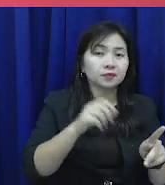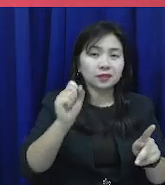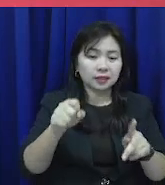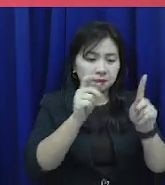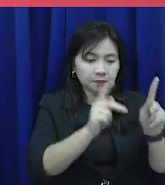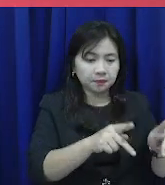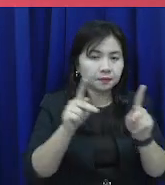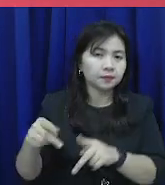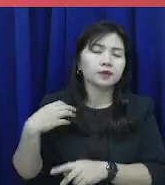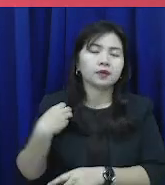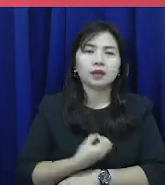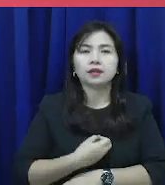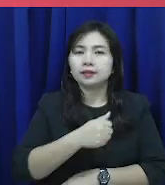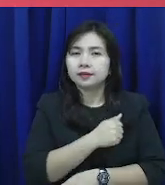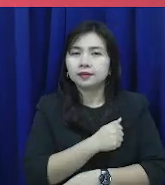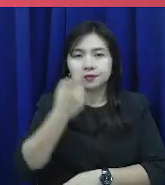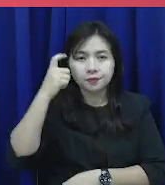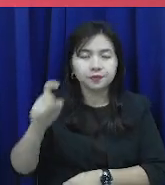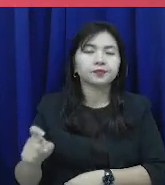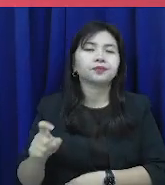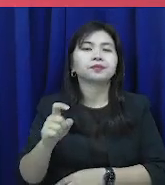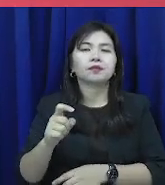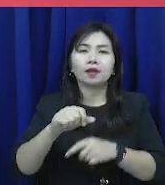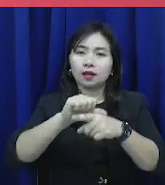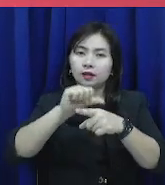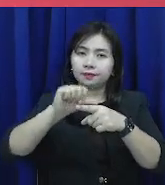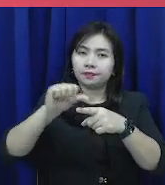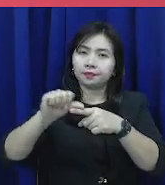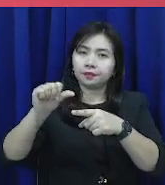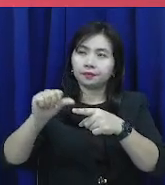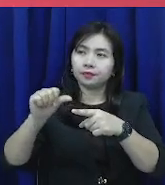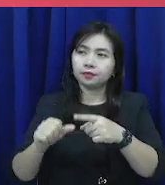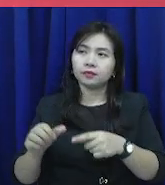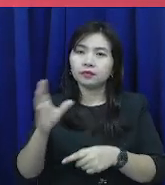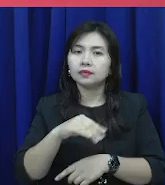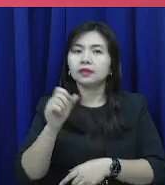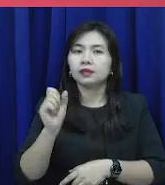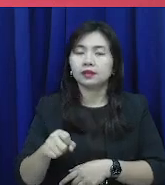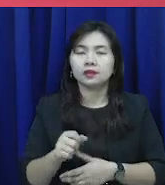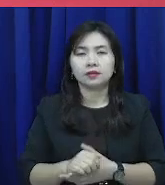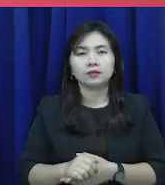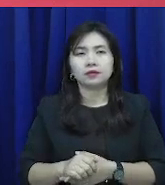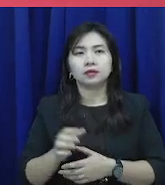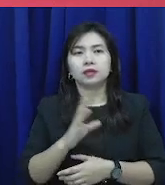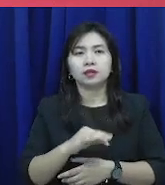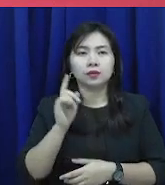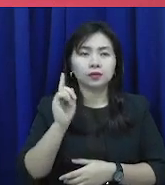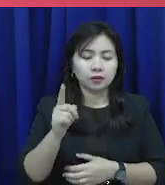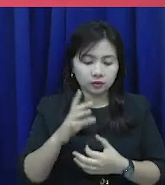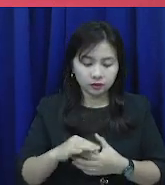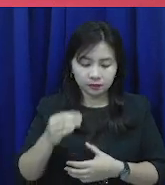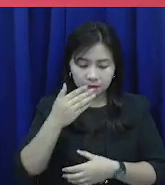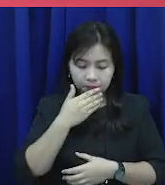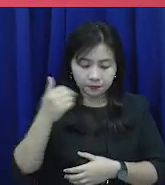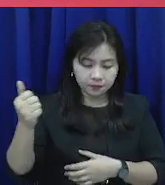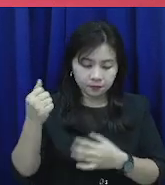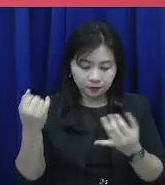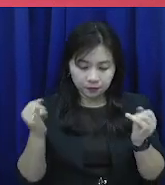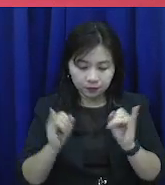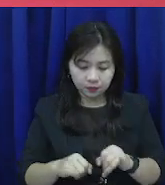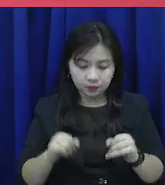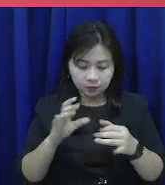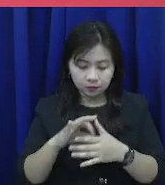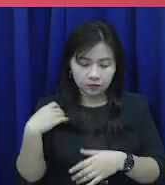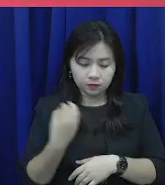the seed you see we have to prepare ourselves for the seed and one of the most important part of